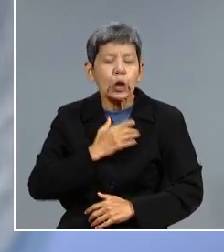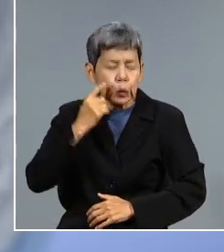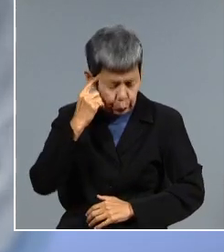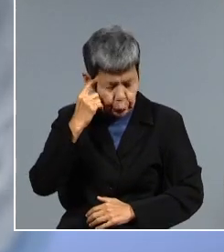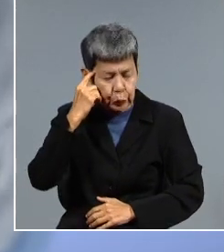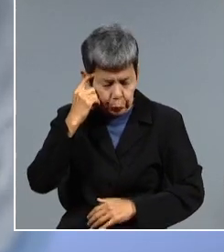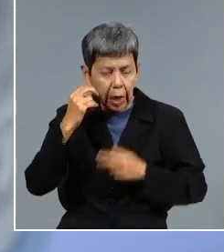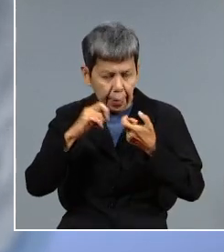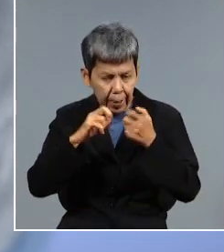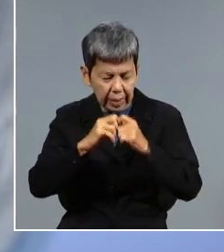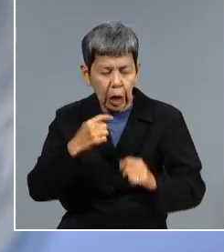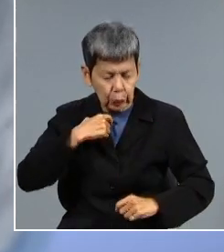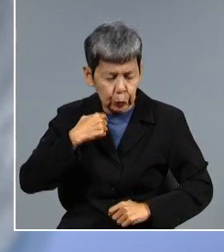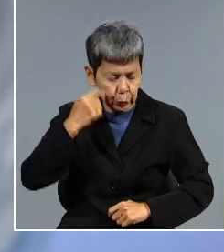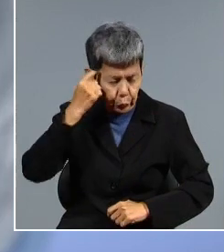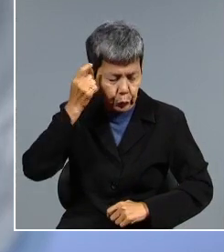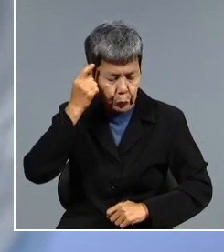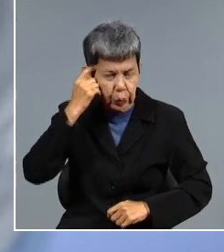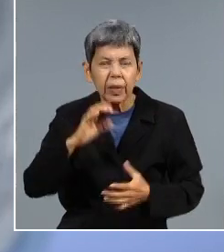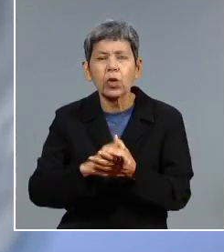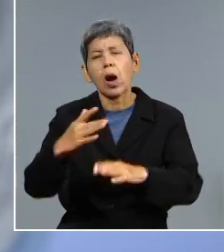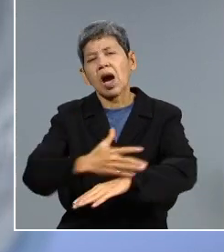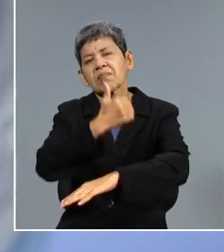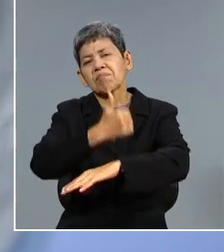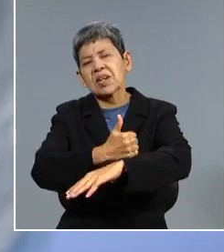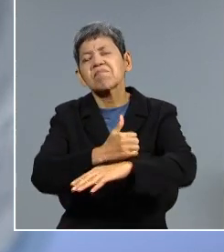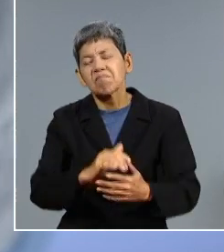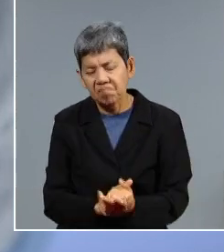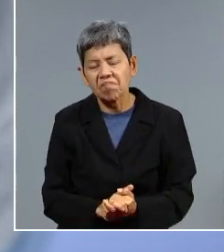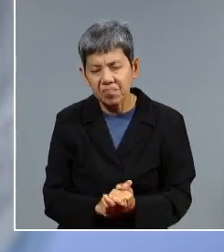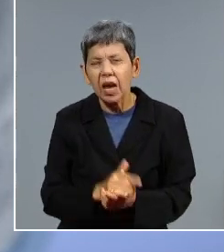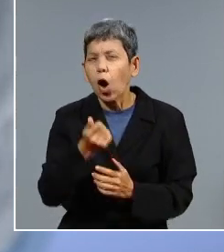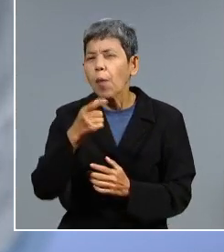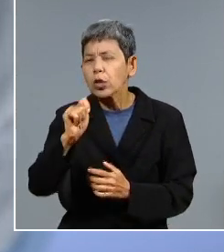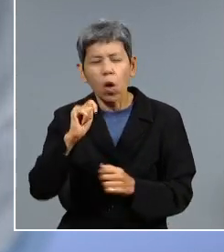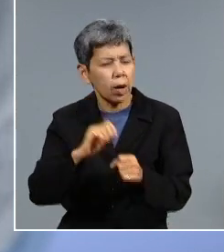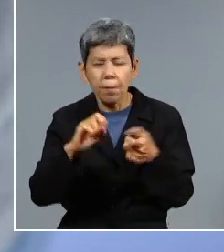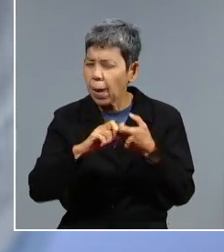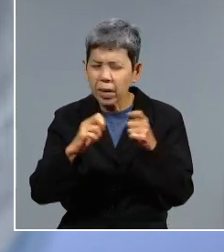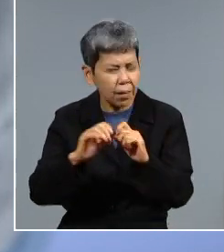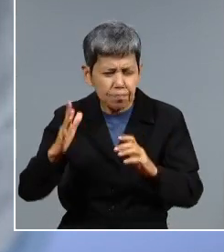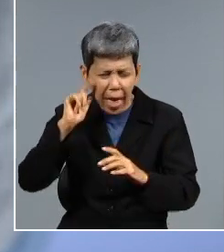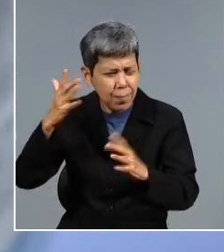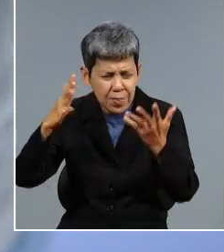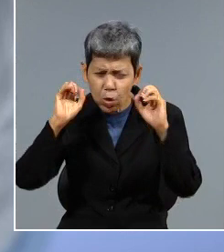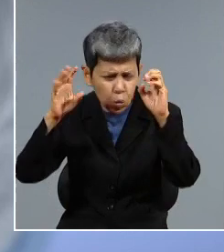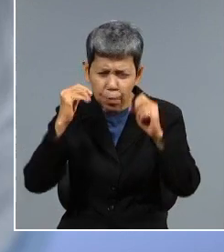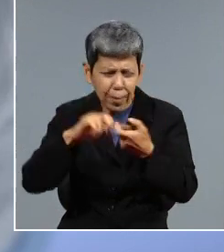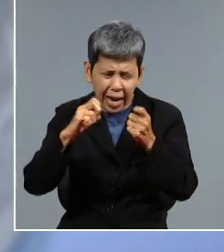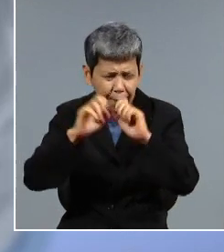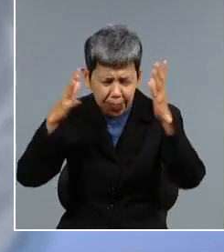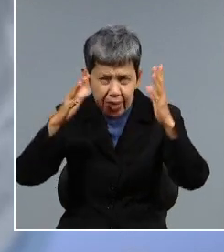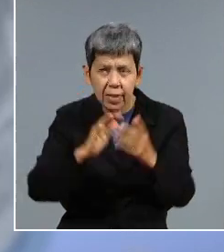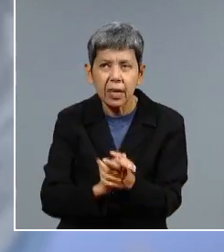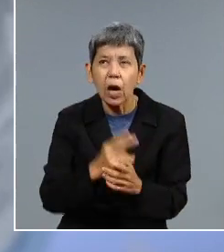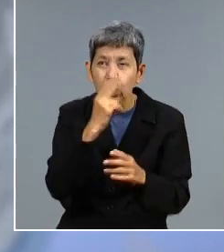เลยว่าปัญหานั้นมาจากอะไรก็คือเรื่องการเมืองท้องถิ่นแม่เป็นทรูไม่เคยมีปัญหากับคนอื่นนะคะเนี่ย